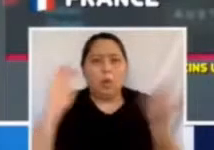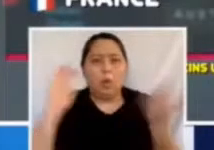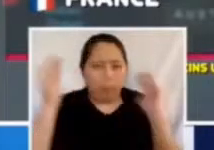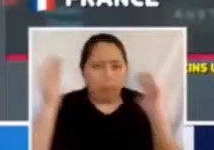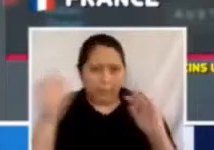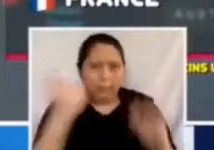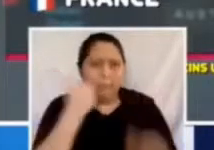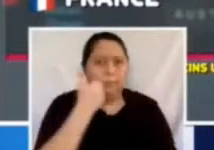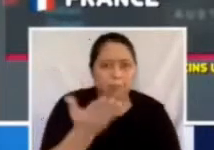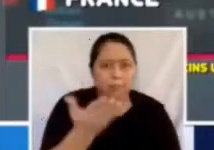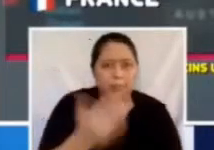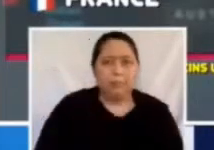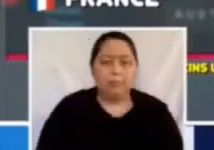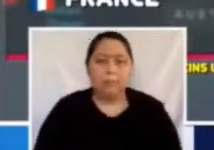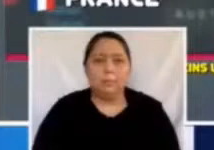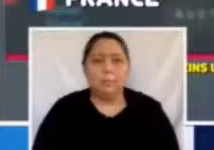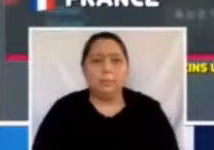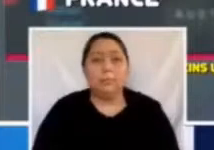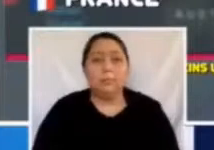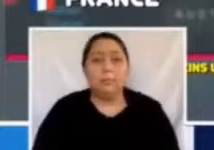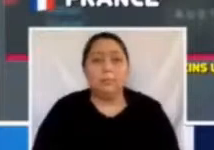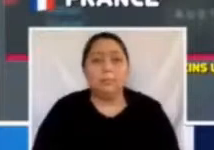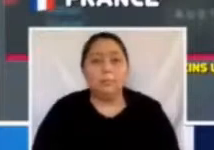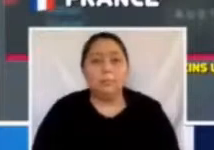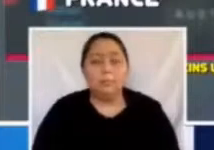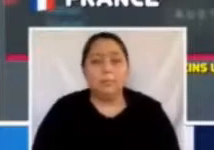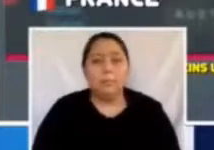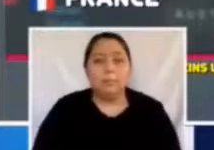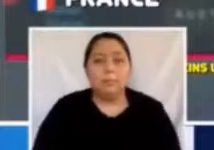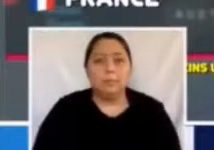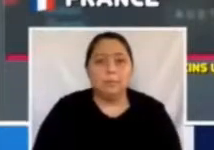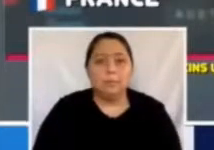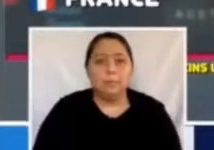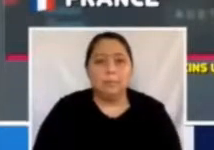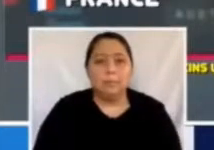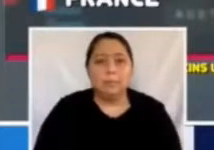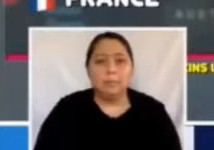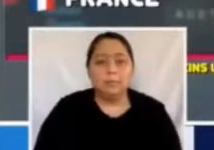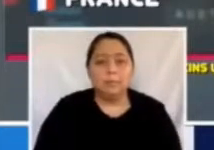mundo. Dumako naman po tayo sa